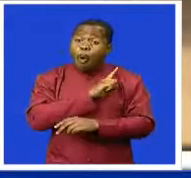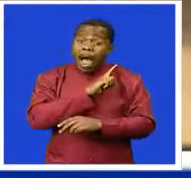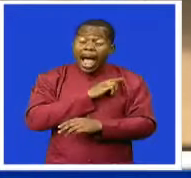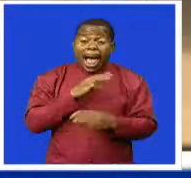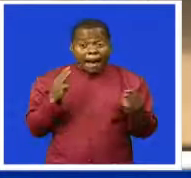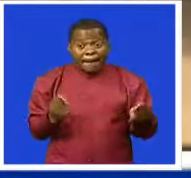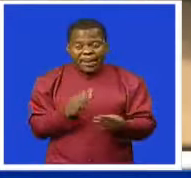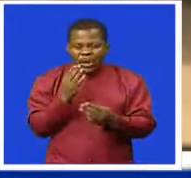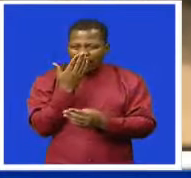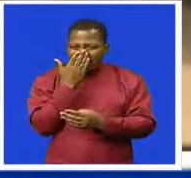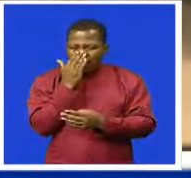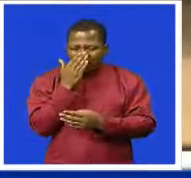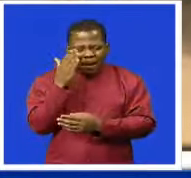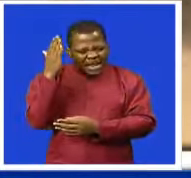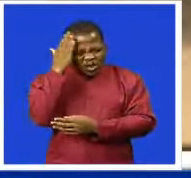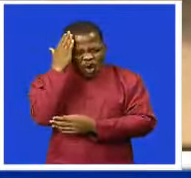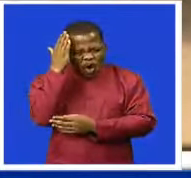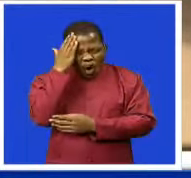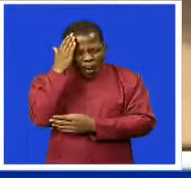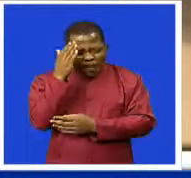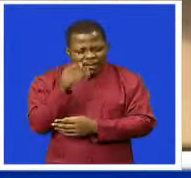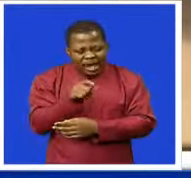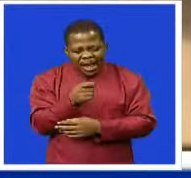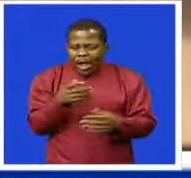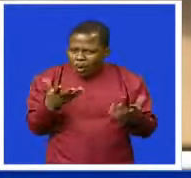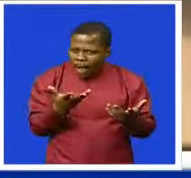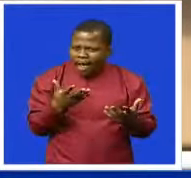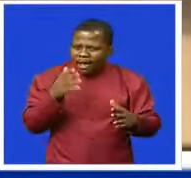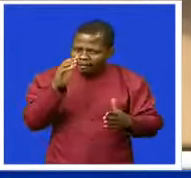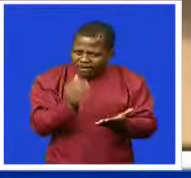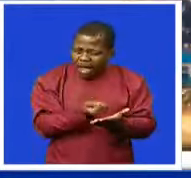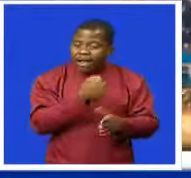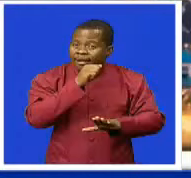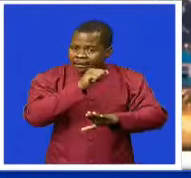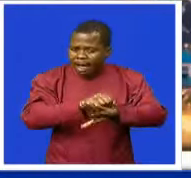kube yajamukosi mavimbela anafa Prince Msonera eluve.